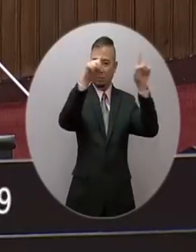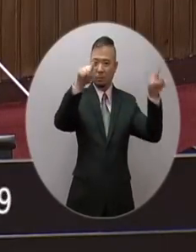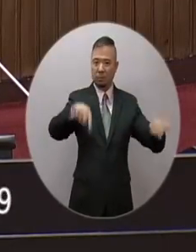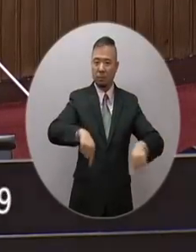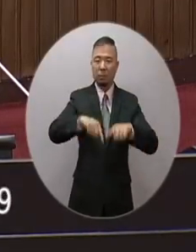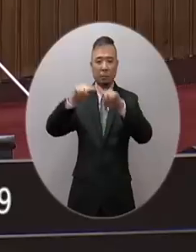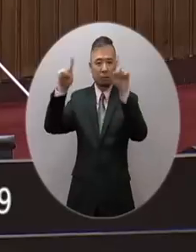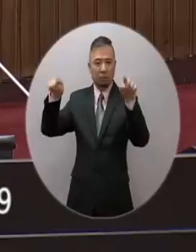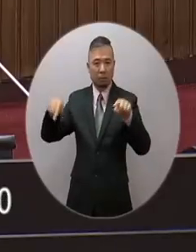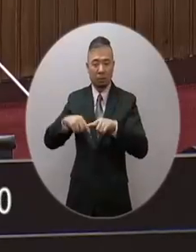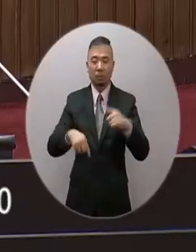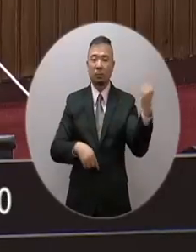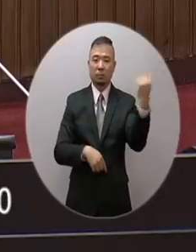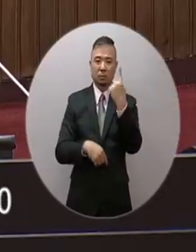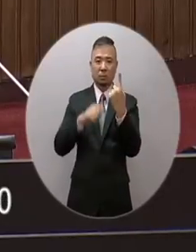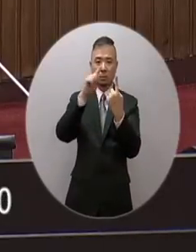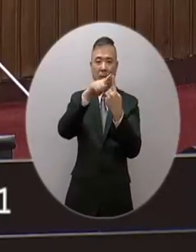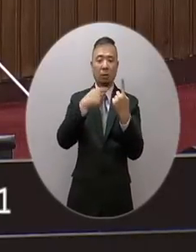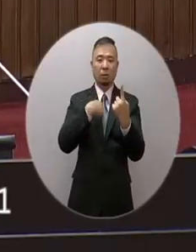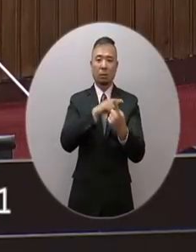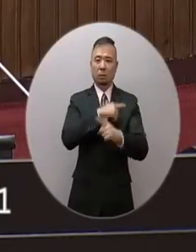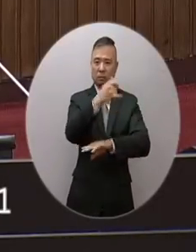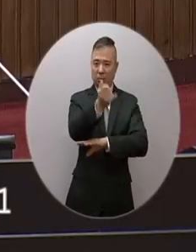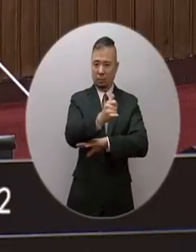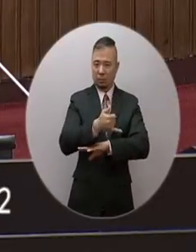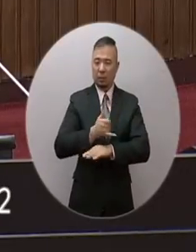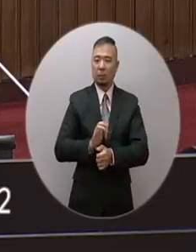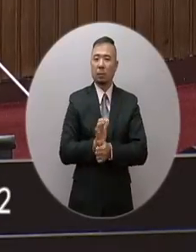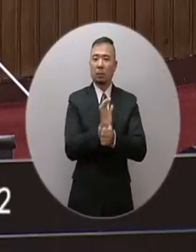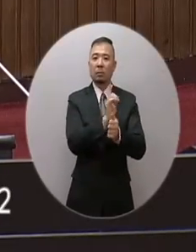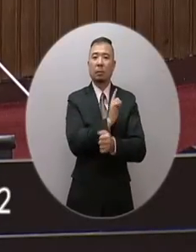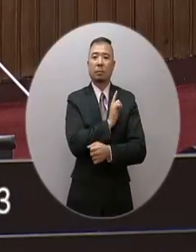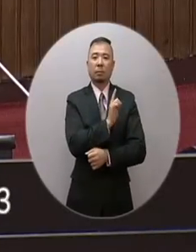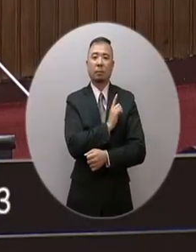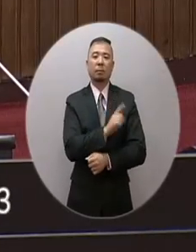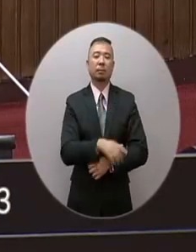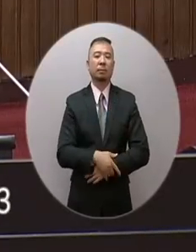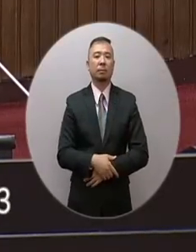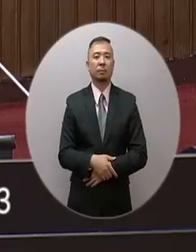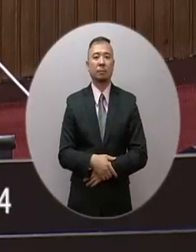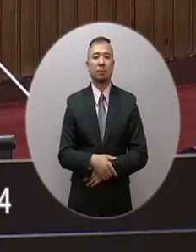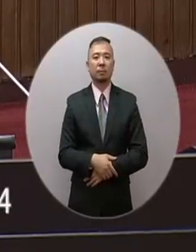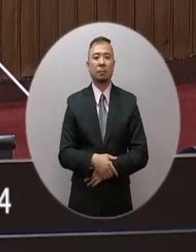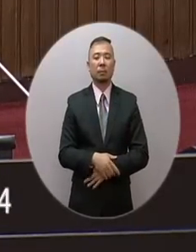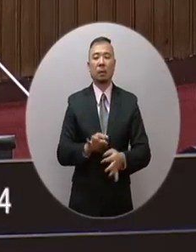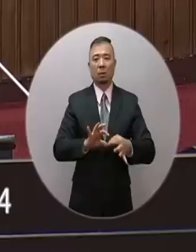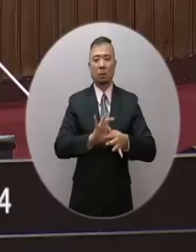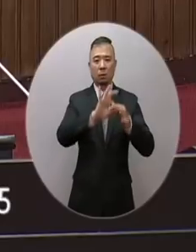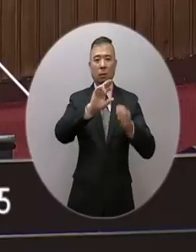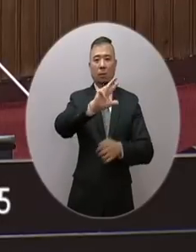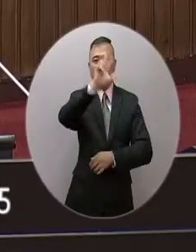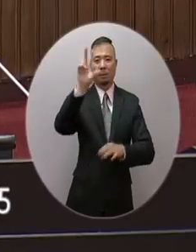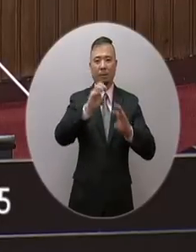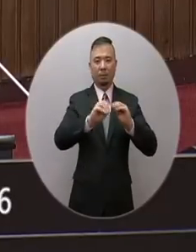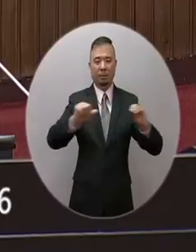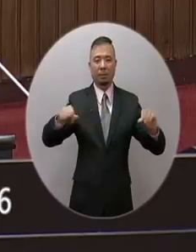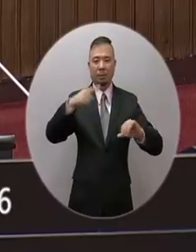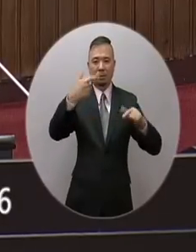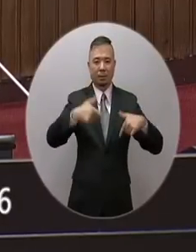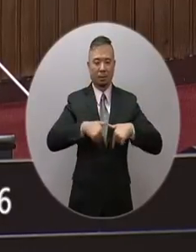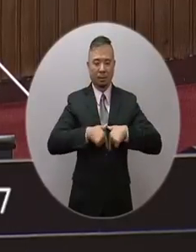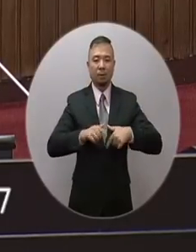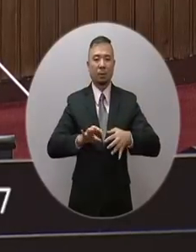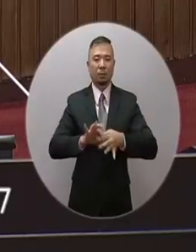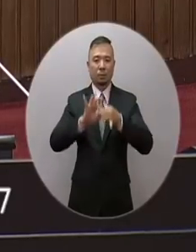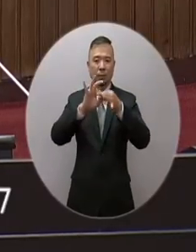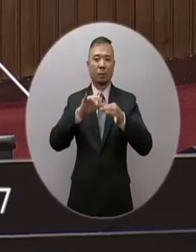写来勉励自己宋祖张载的横渠诗句，也就是为天地立心，为生民立命，